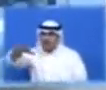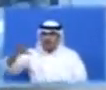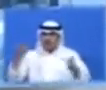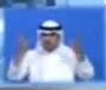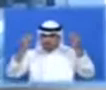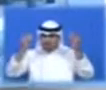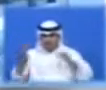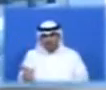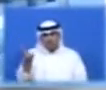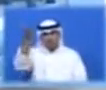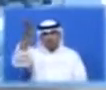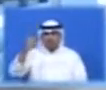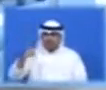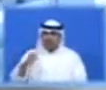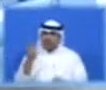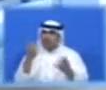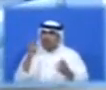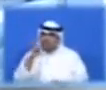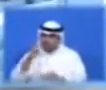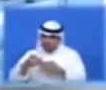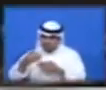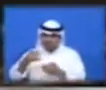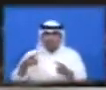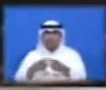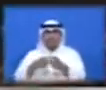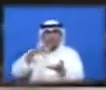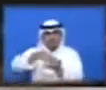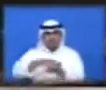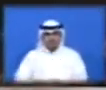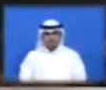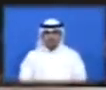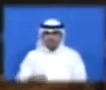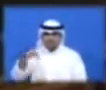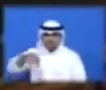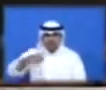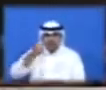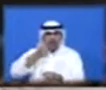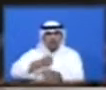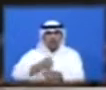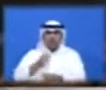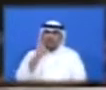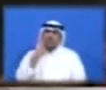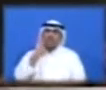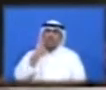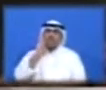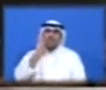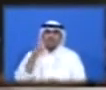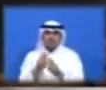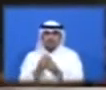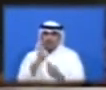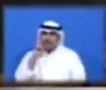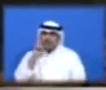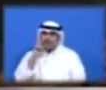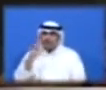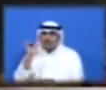سوف يتم عرضها إن شاء الله خلال أيام القمة. ورشة عمل بعنوان توجهات العام الخطاب